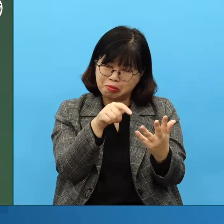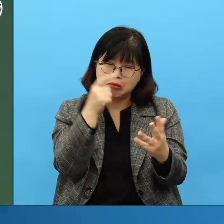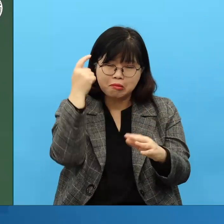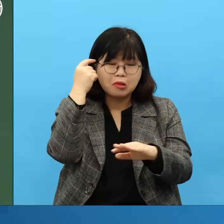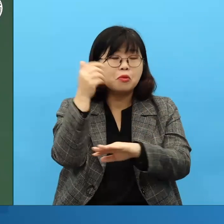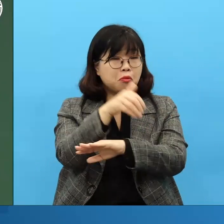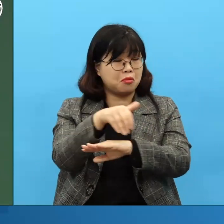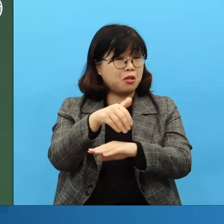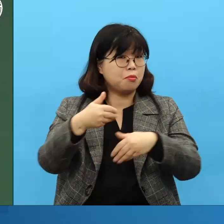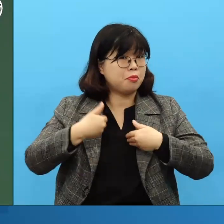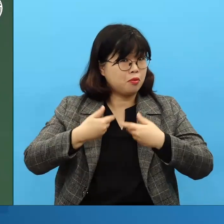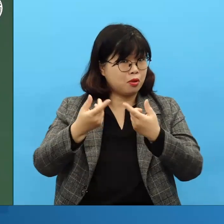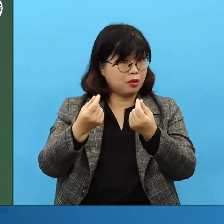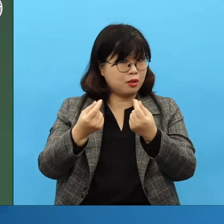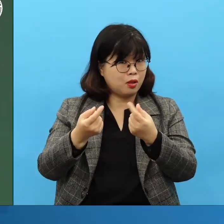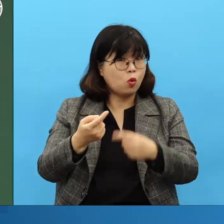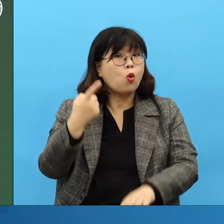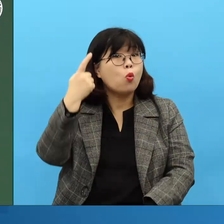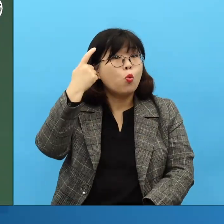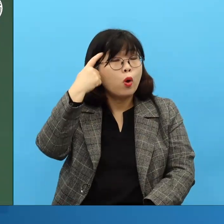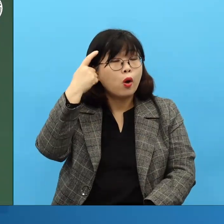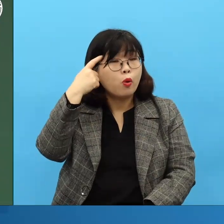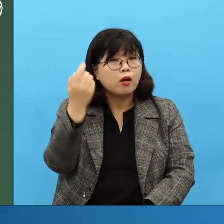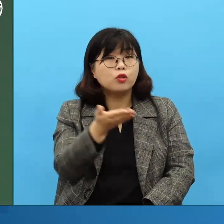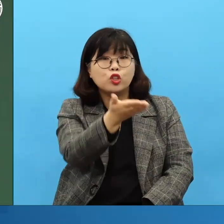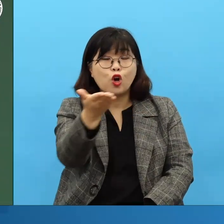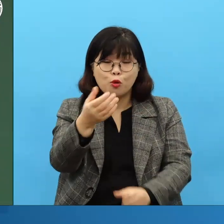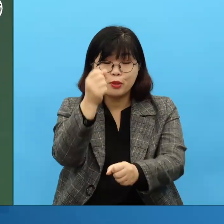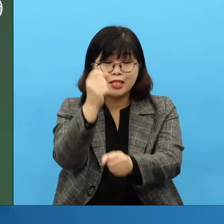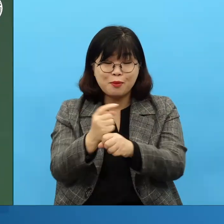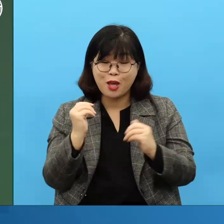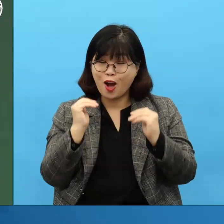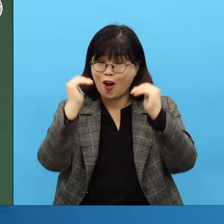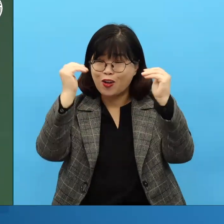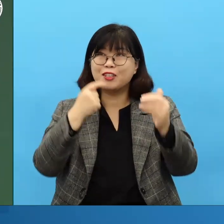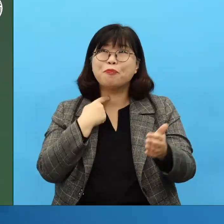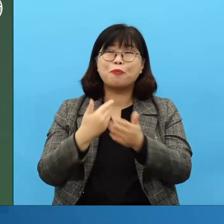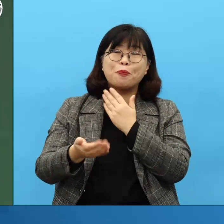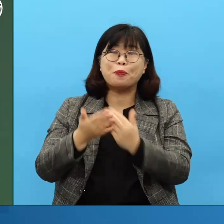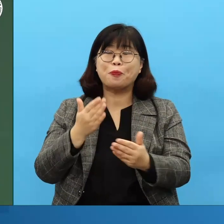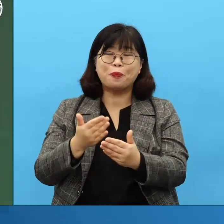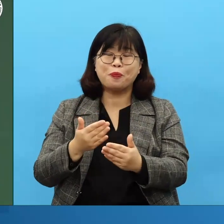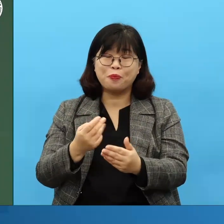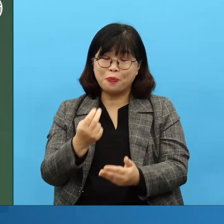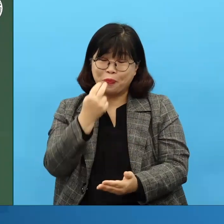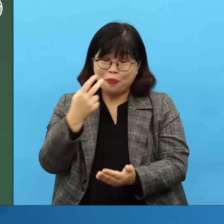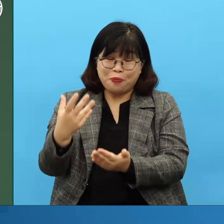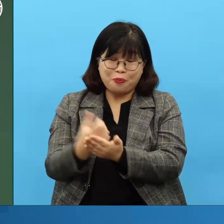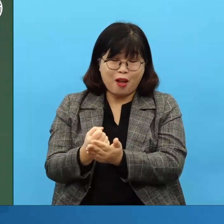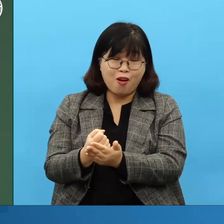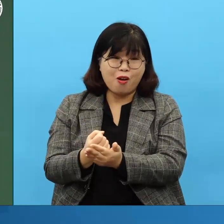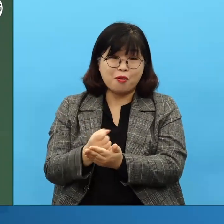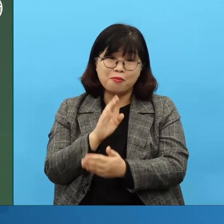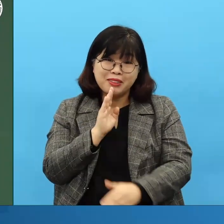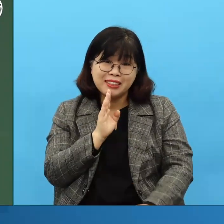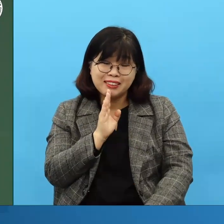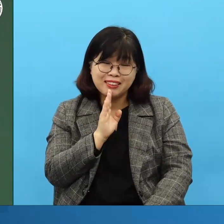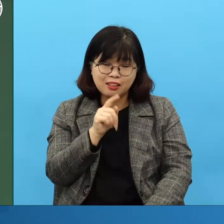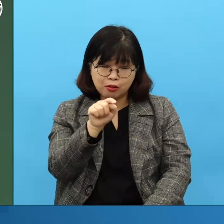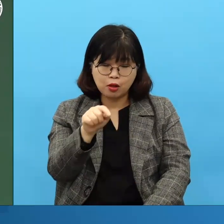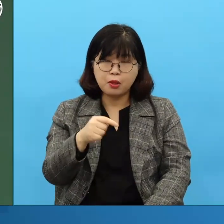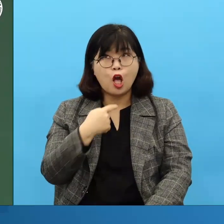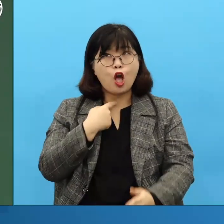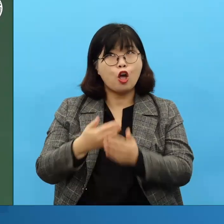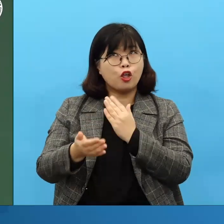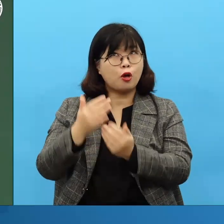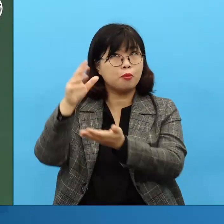여러분들은 살아온 경험이 많이 있기 때문에 복음만 제대로 누린다면은 해줄 얘기가 많잖아요. You have a lot of life experiences. So long as you